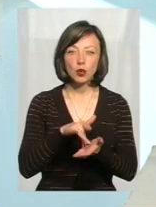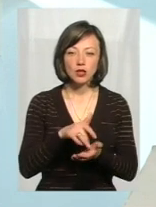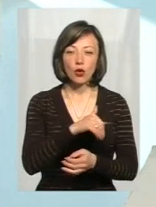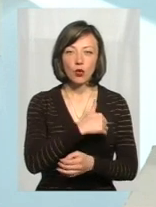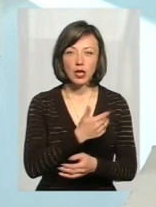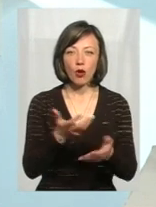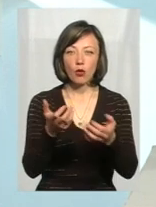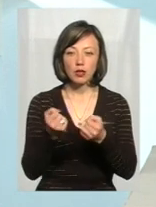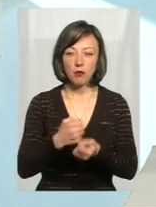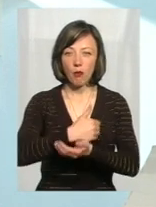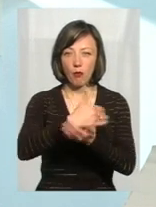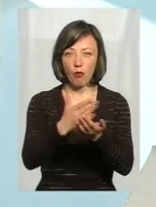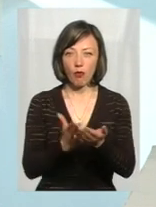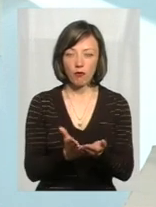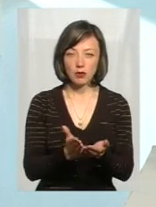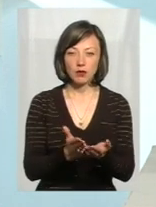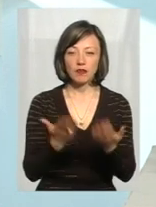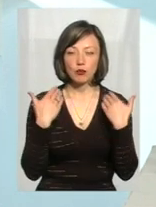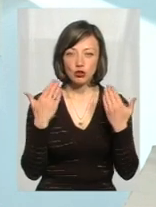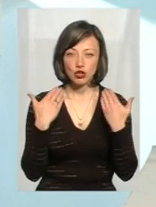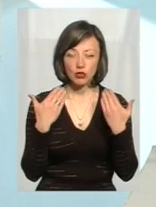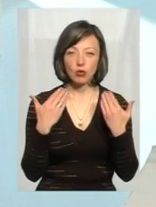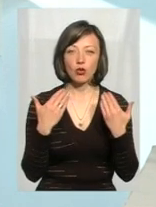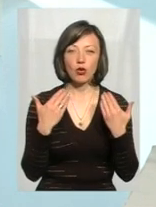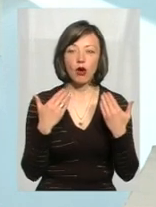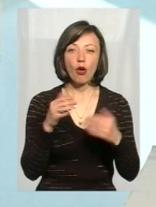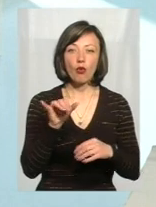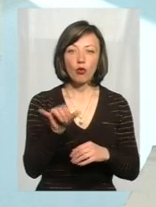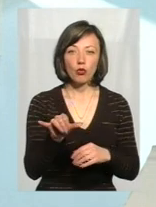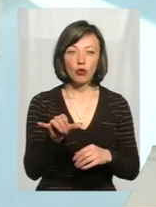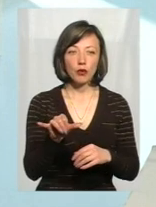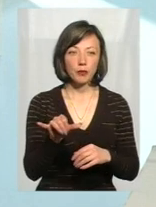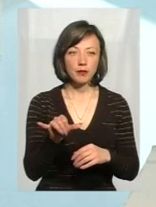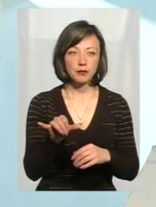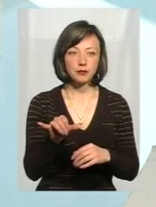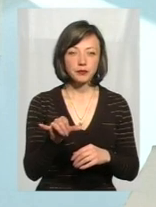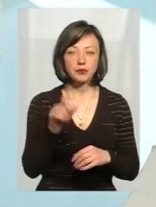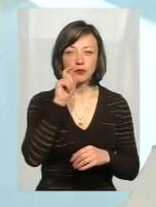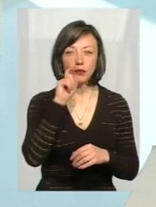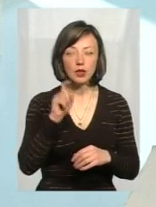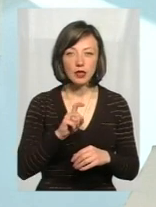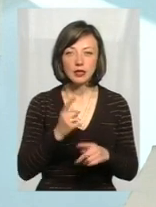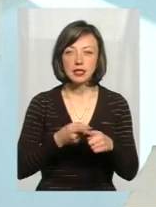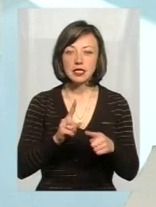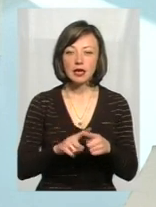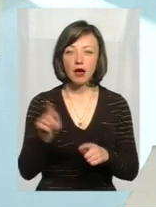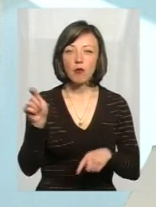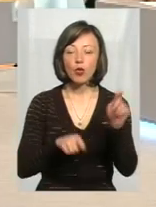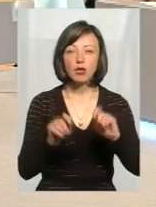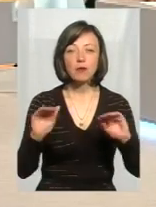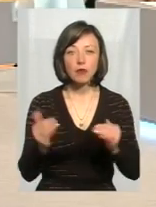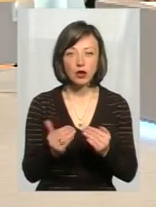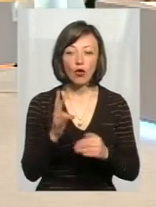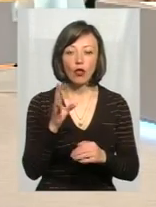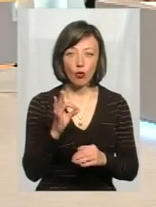хотіли б отримати повний комплекс відпочинку і атракцій у Україні, цей потік зменшився. Хоча він